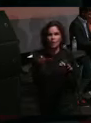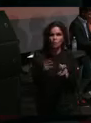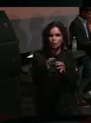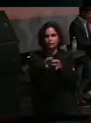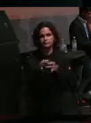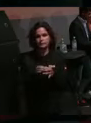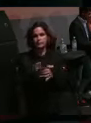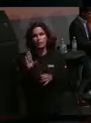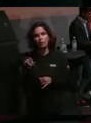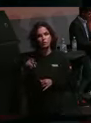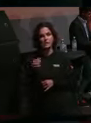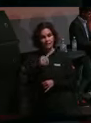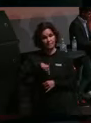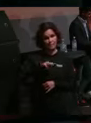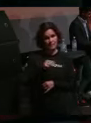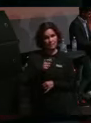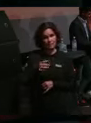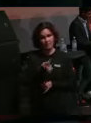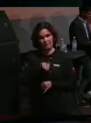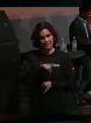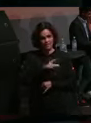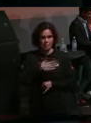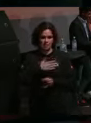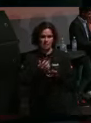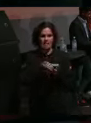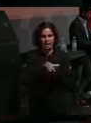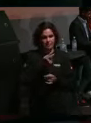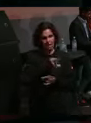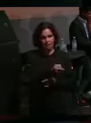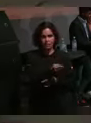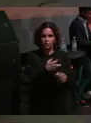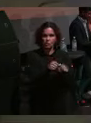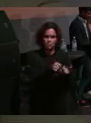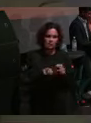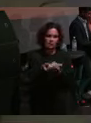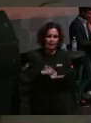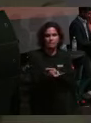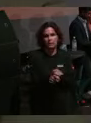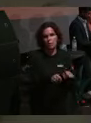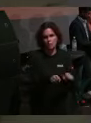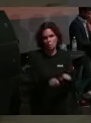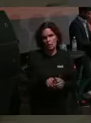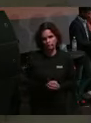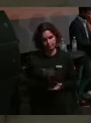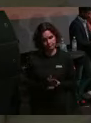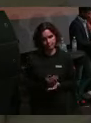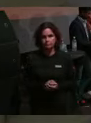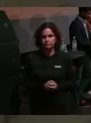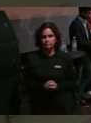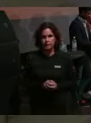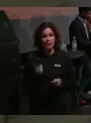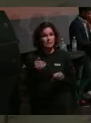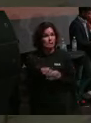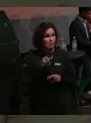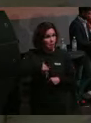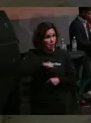MDG vil at inntekter fra energiproduksjonen i kommunen skal tilfalle kommunen, rett og slett. Så med stemme på MDG så skal vi